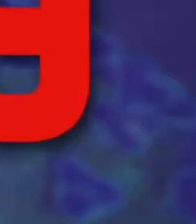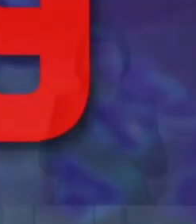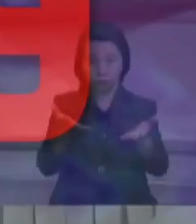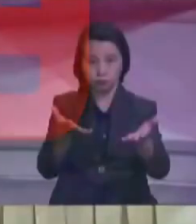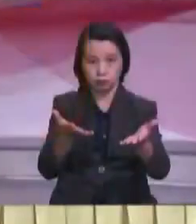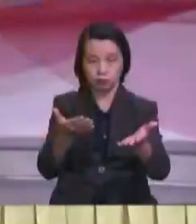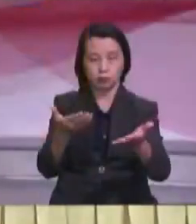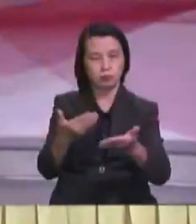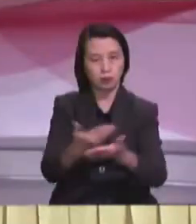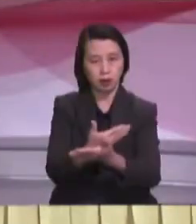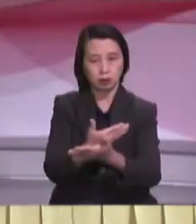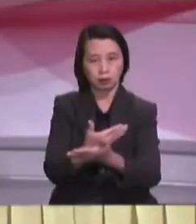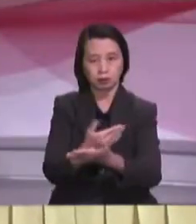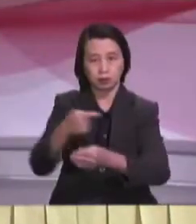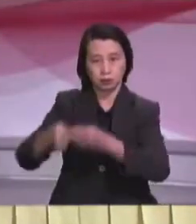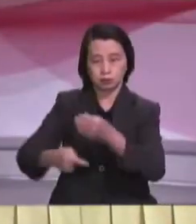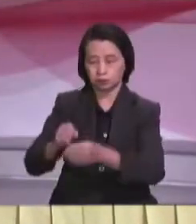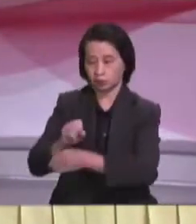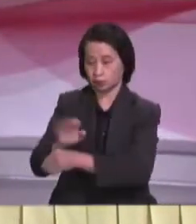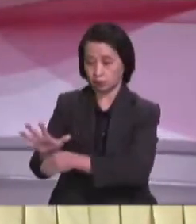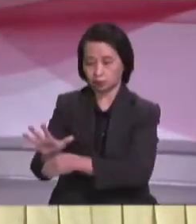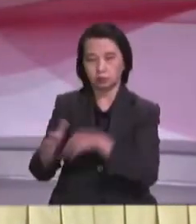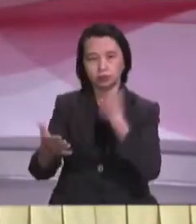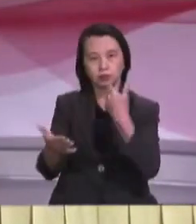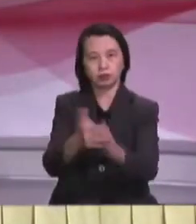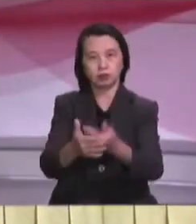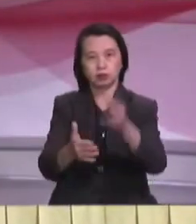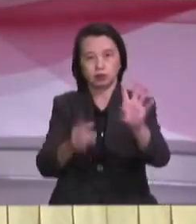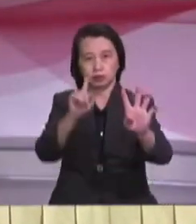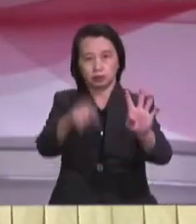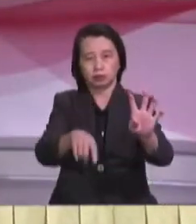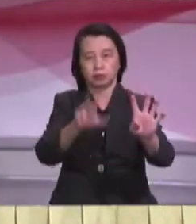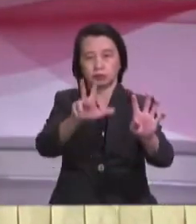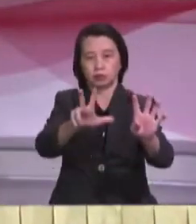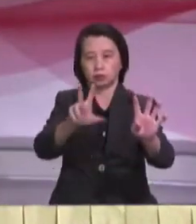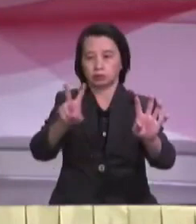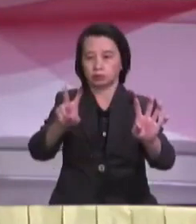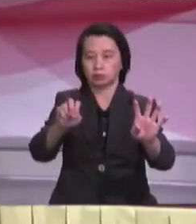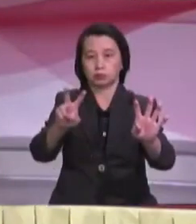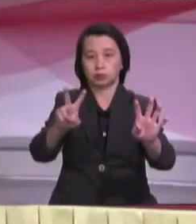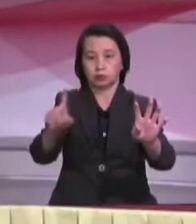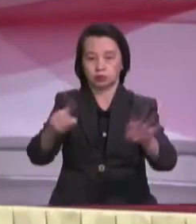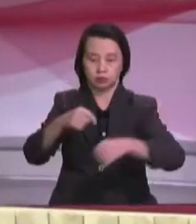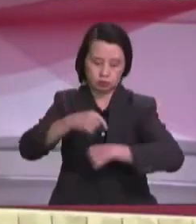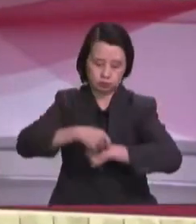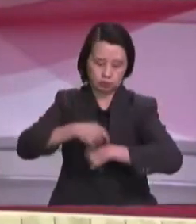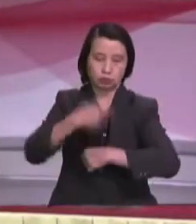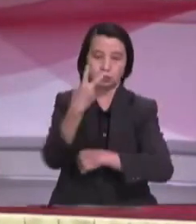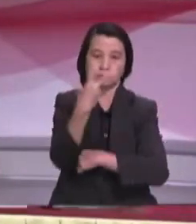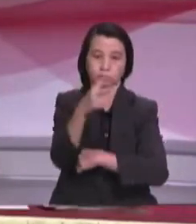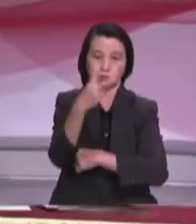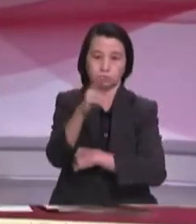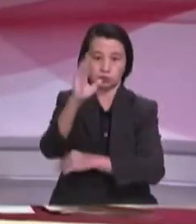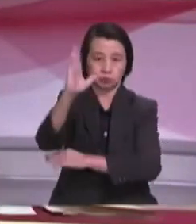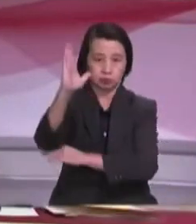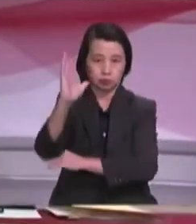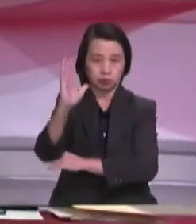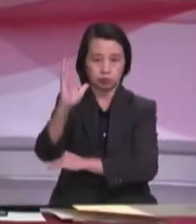status terkini jangkitan COVID-19 di Malaysia sehingga 4 Mac 2021 jam 12 tengah